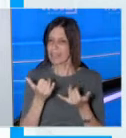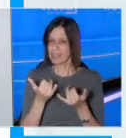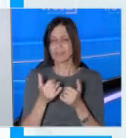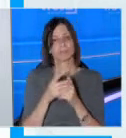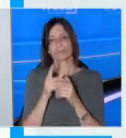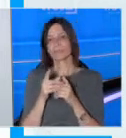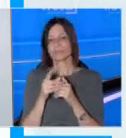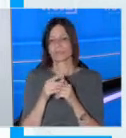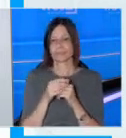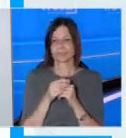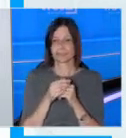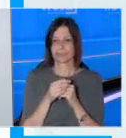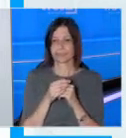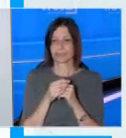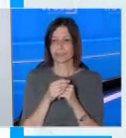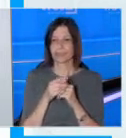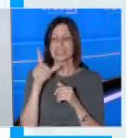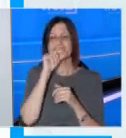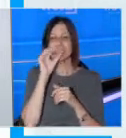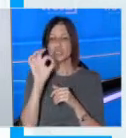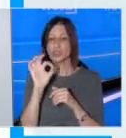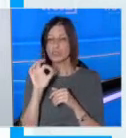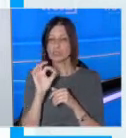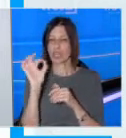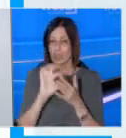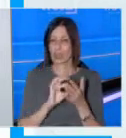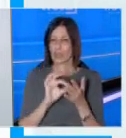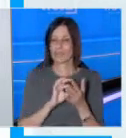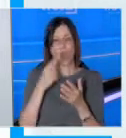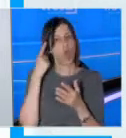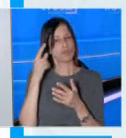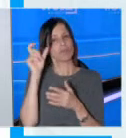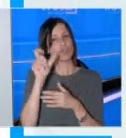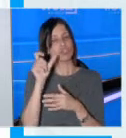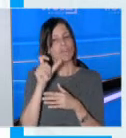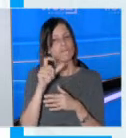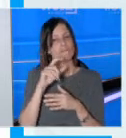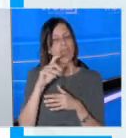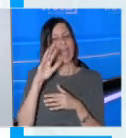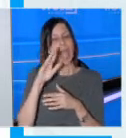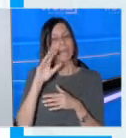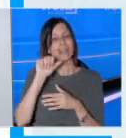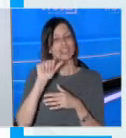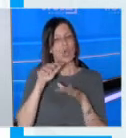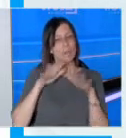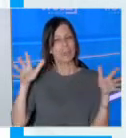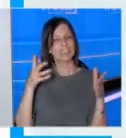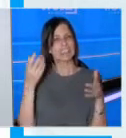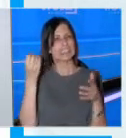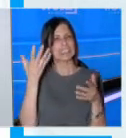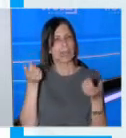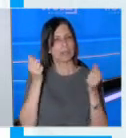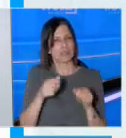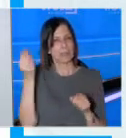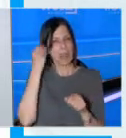למעשה, היא מרטוויטת. בציוץ הזה שרוטוויט כתוב, חושבים שתושבי רמת אשכול בלוד סתם משביטים את הלימודים,